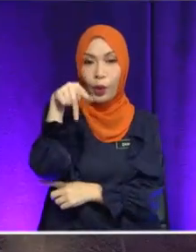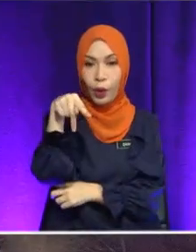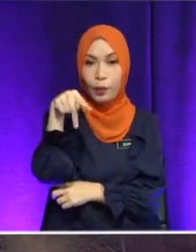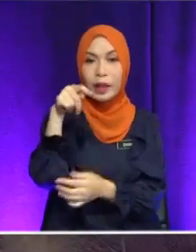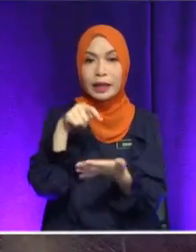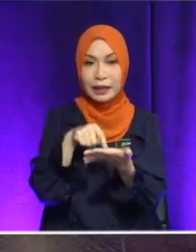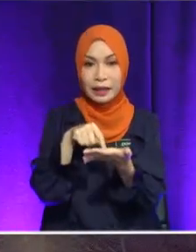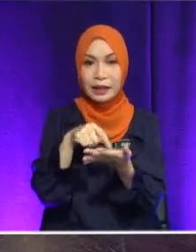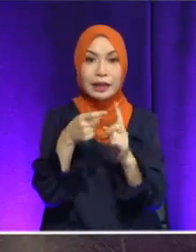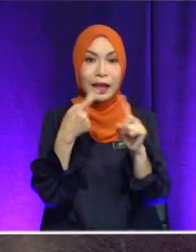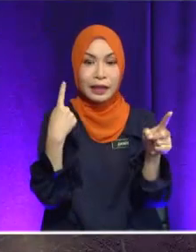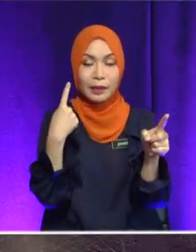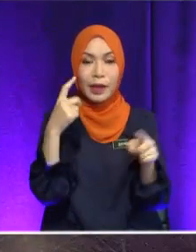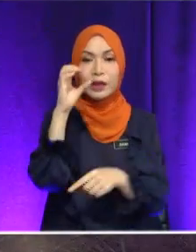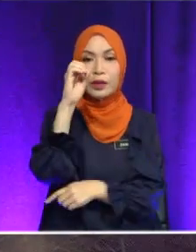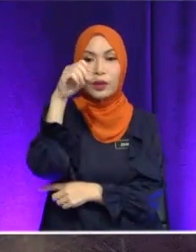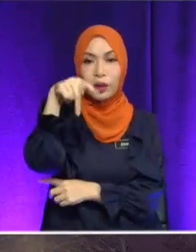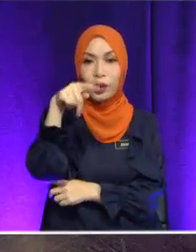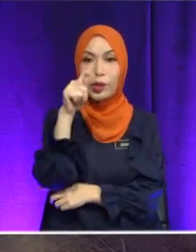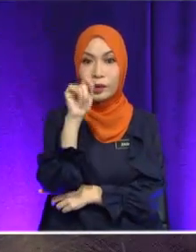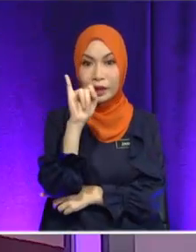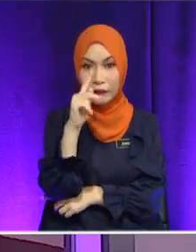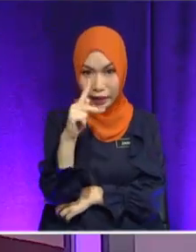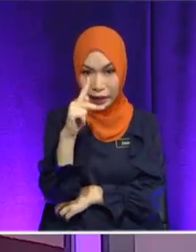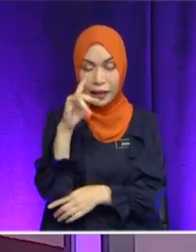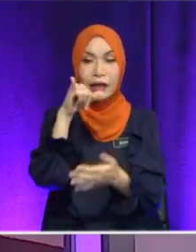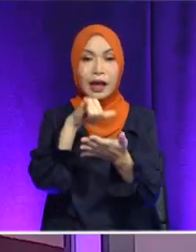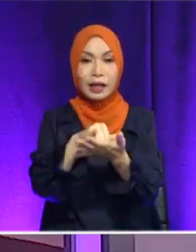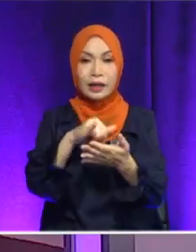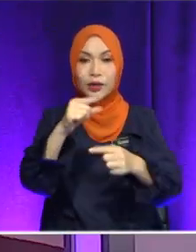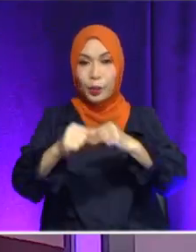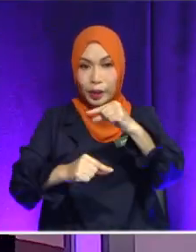optik itu bermaksud pergerakan pergerakan dan juga